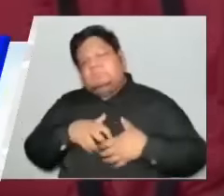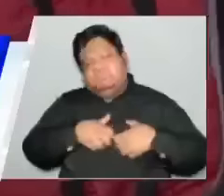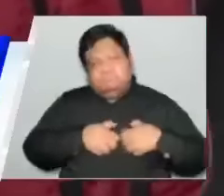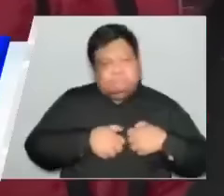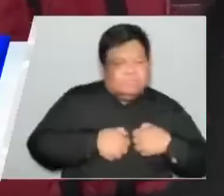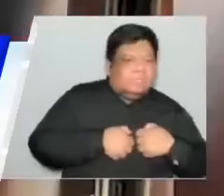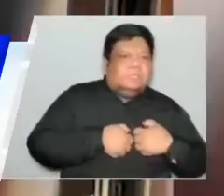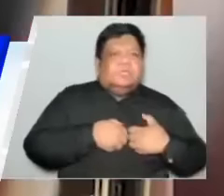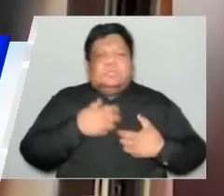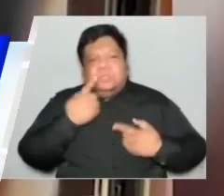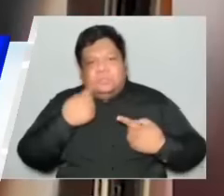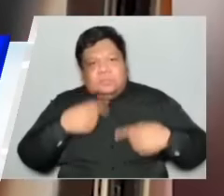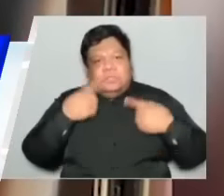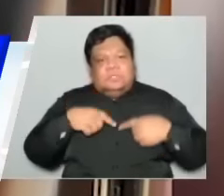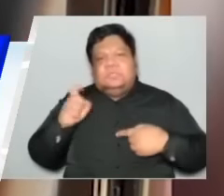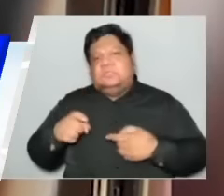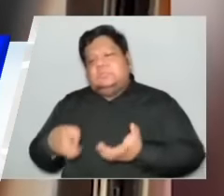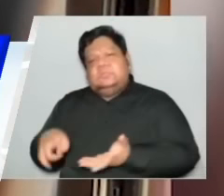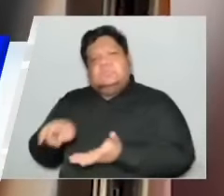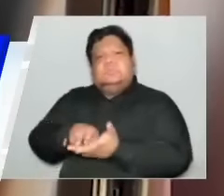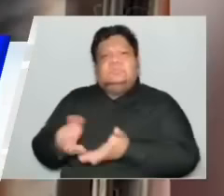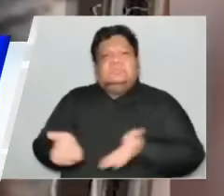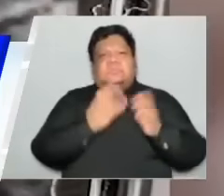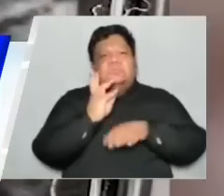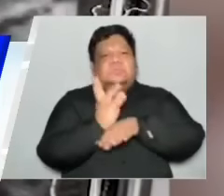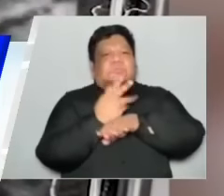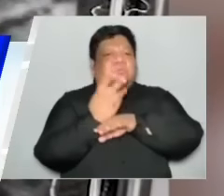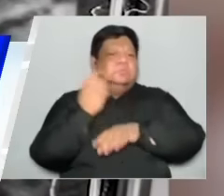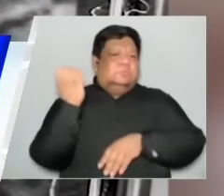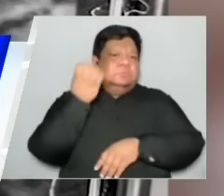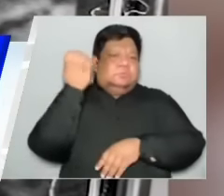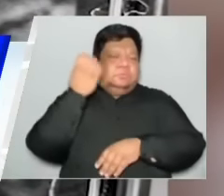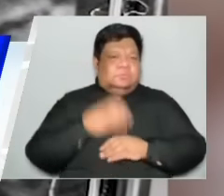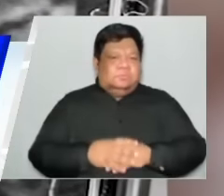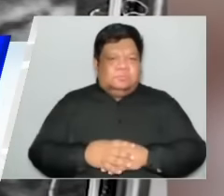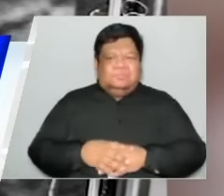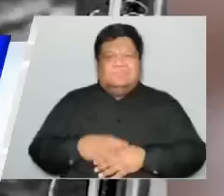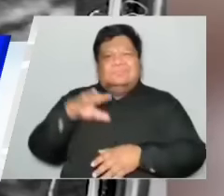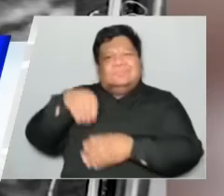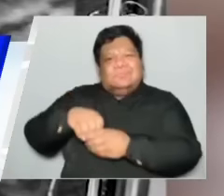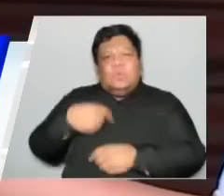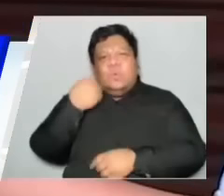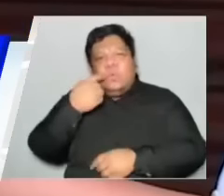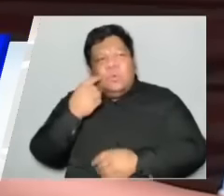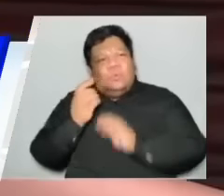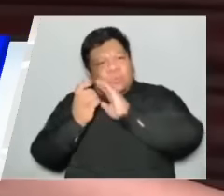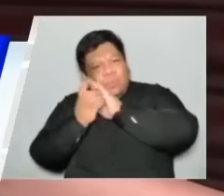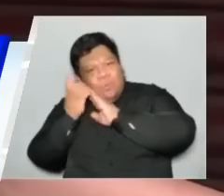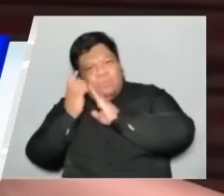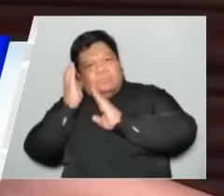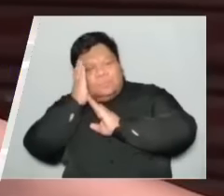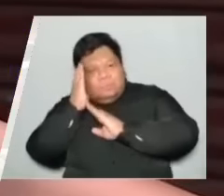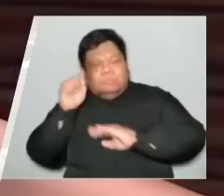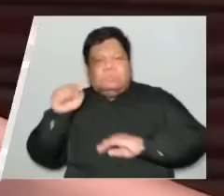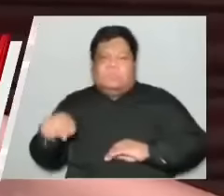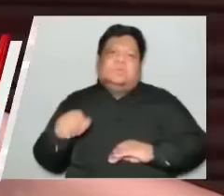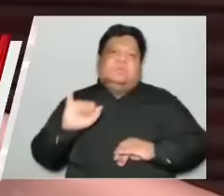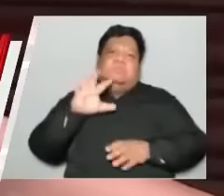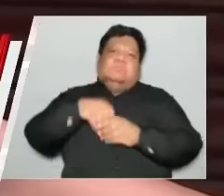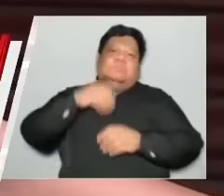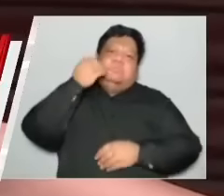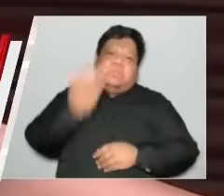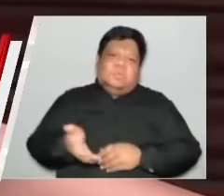ambulansya. Kabilang din sa nasawi ang ilang border na nakatira sa taas ng karinderya. Dito sa third floor, so